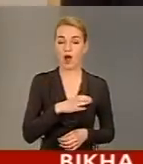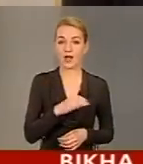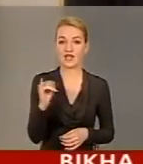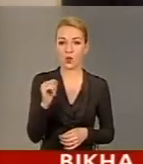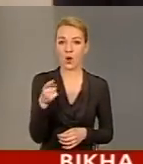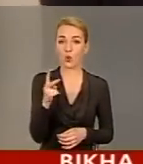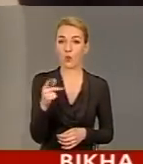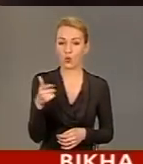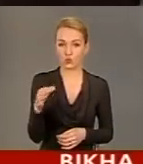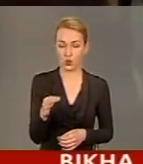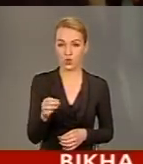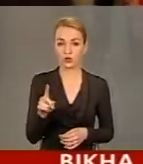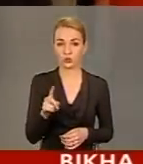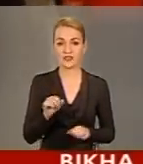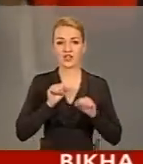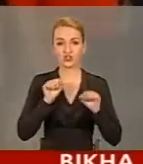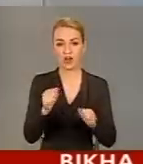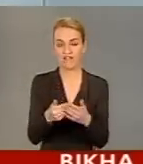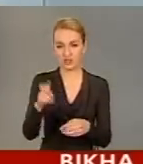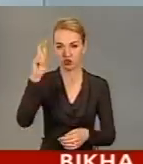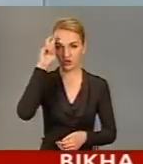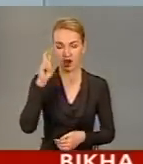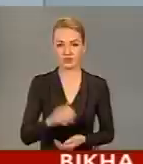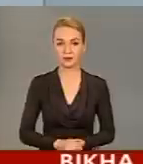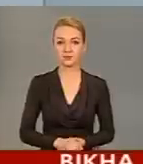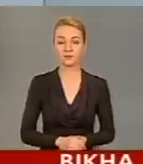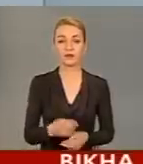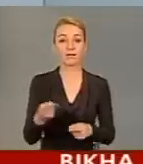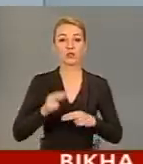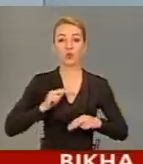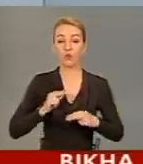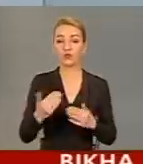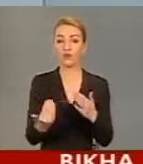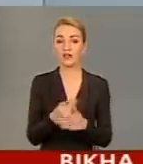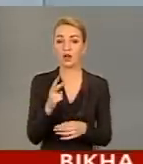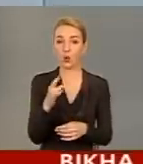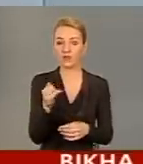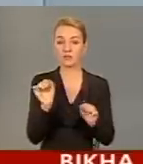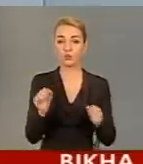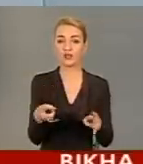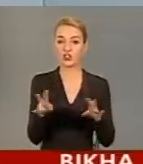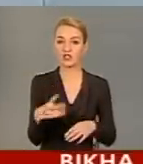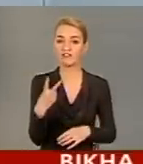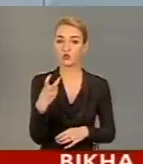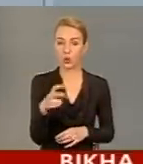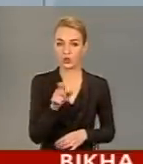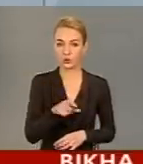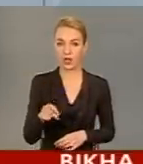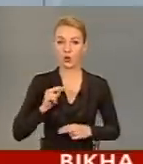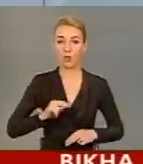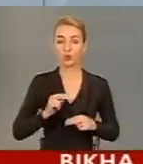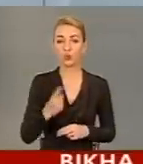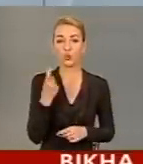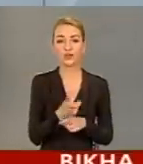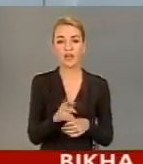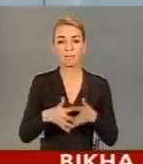що їх той заповзято захищає від держави. Без роботи в Новій Каховці можуть лишитися 200 людей. Роботу одного